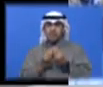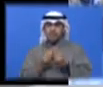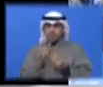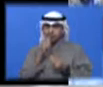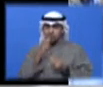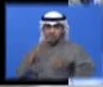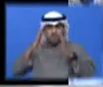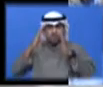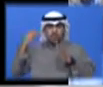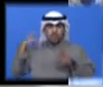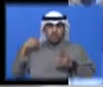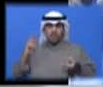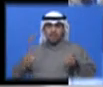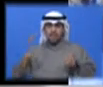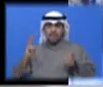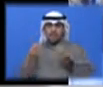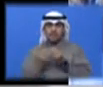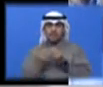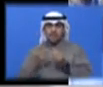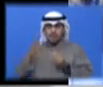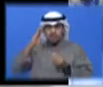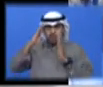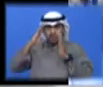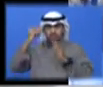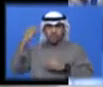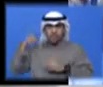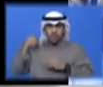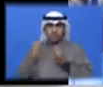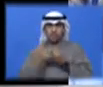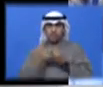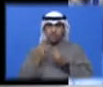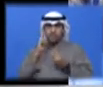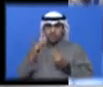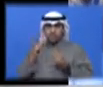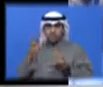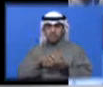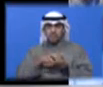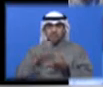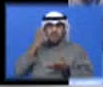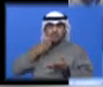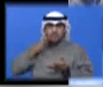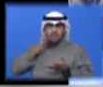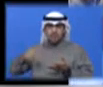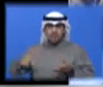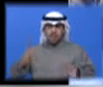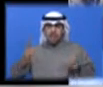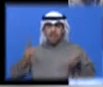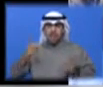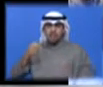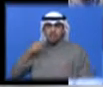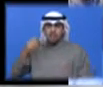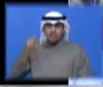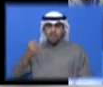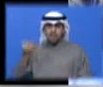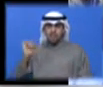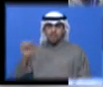هالاحتفالات هذه دلت تدل على عمق الكرامة وتقدير إخواننا في الكويت لدولة الإمارات العربية المتحدة. نحن نشكرهم باسم إخوانهم